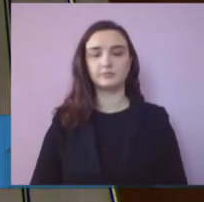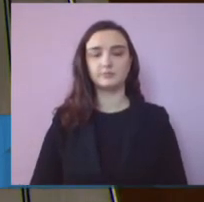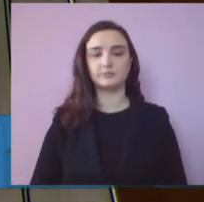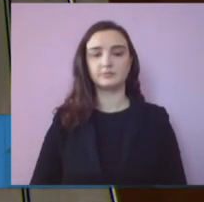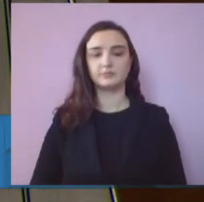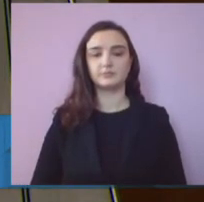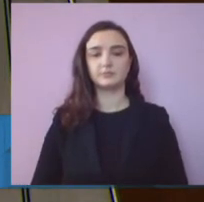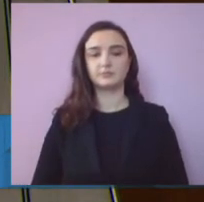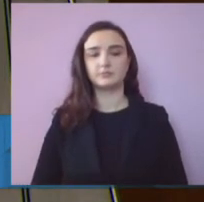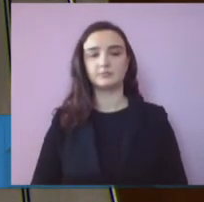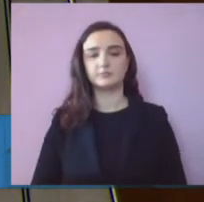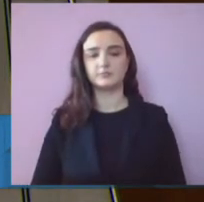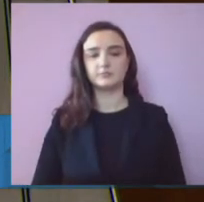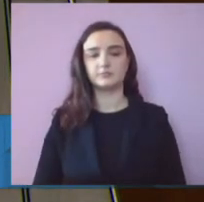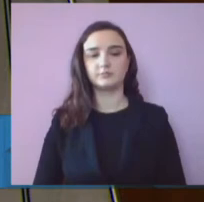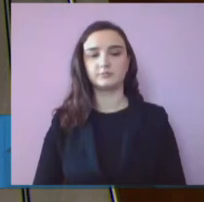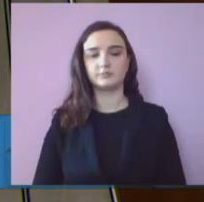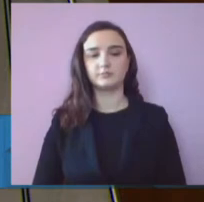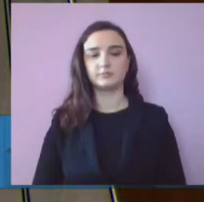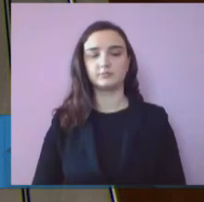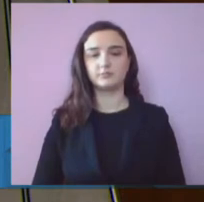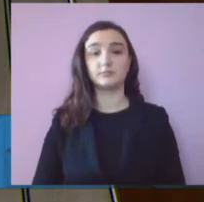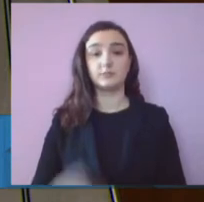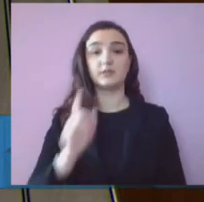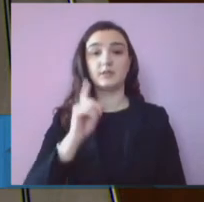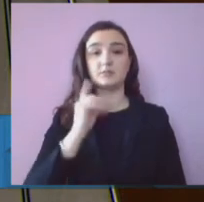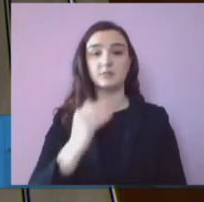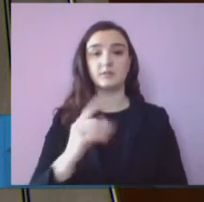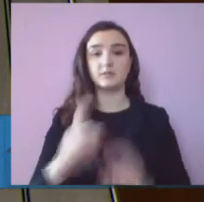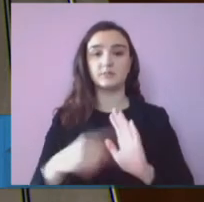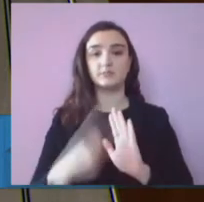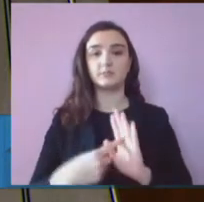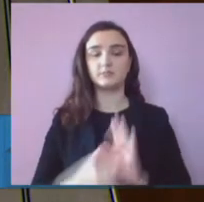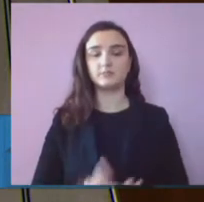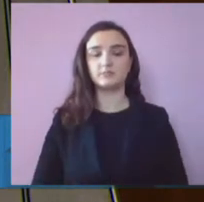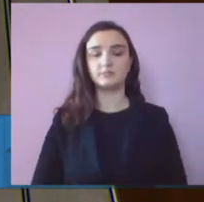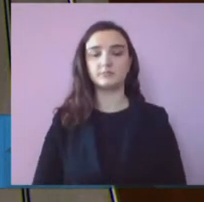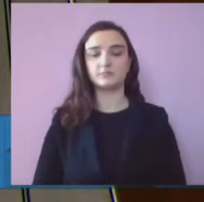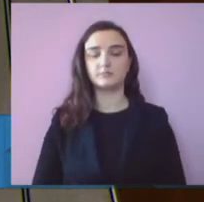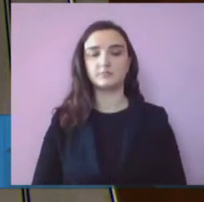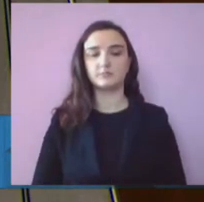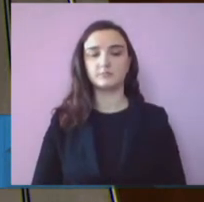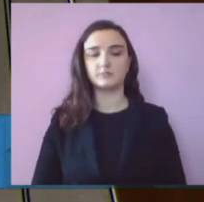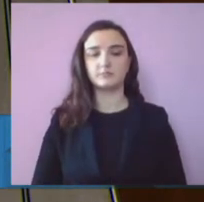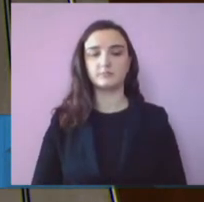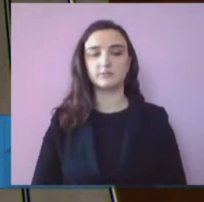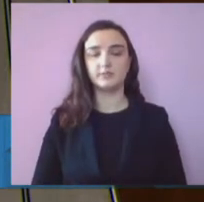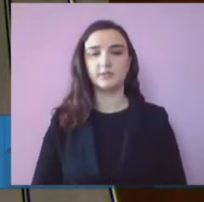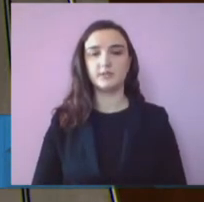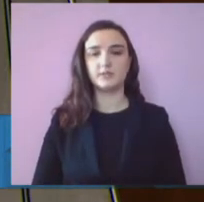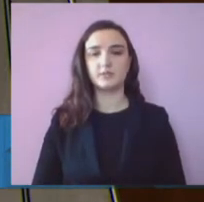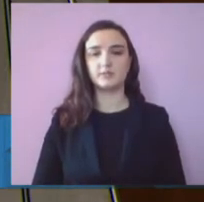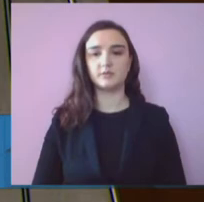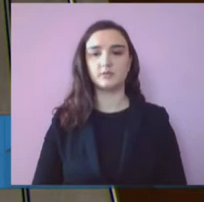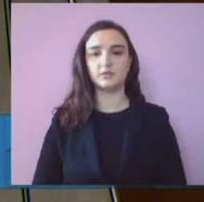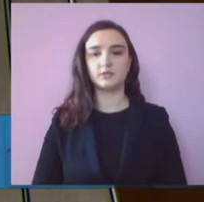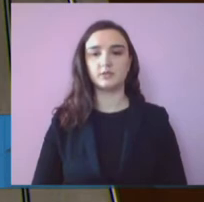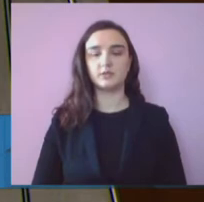ალე. გვესმის თქვენი ხმა, შეგიძლიათ დასაჩვენოთ? ერთი შეკითხვა შეიძლება? დიახ.